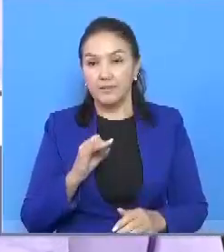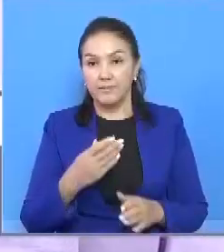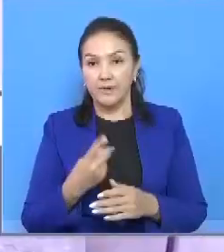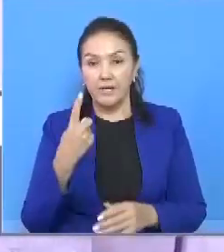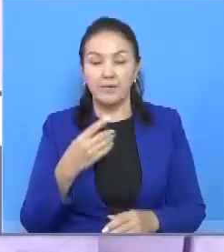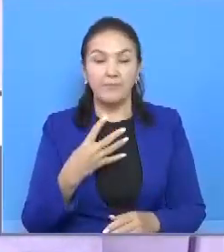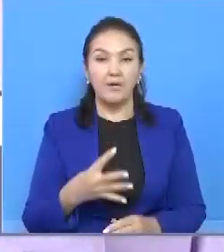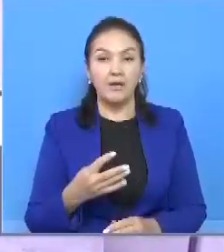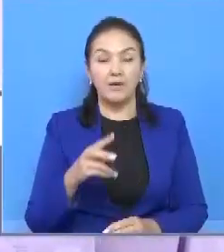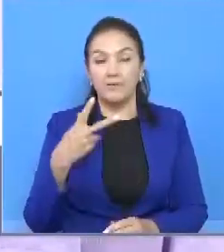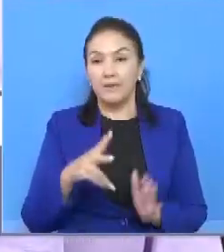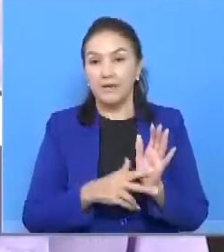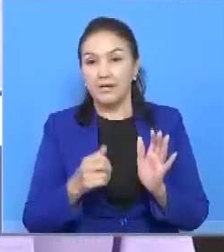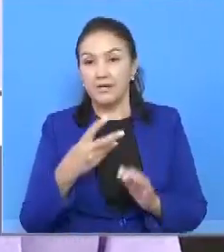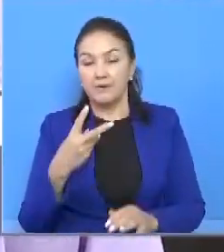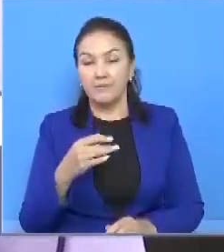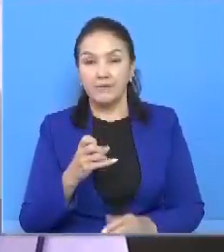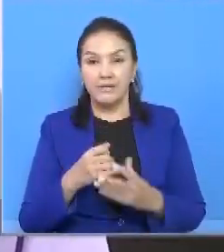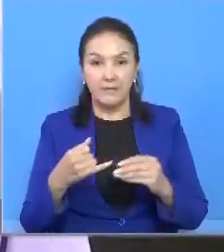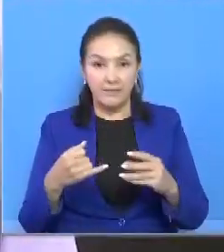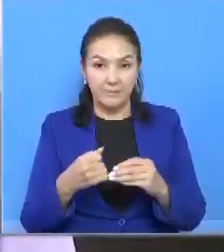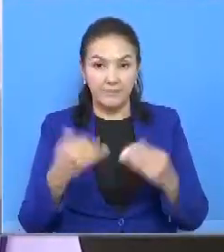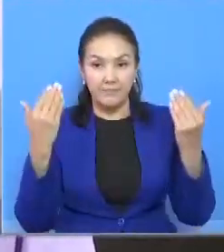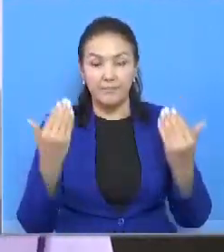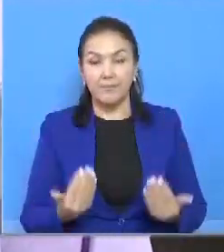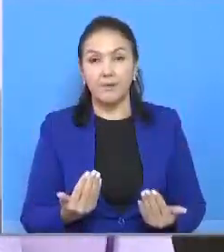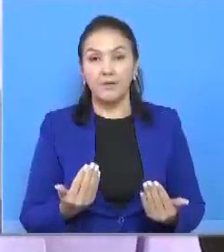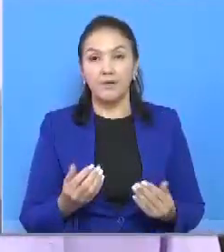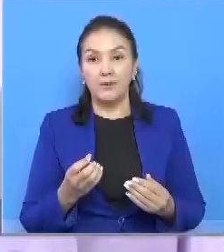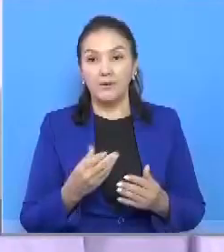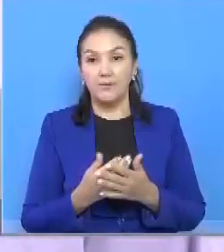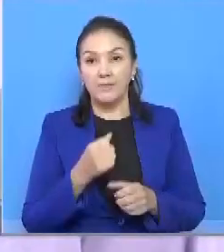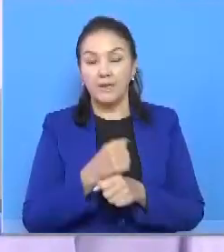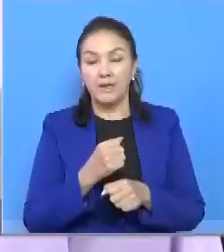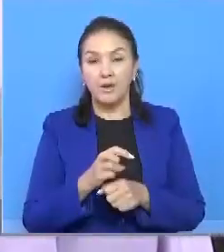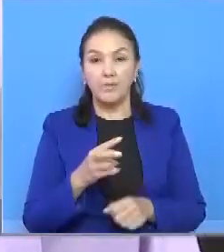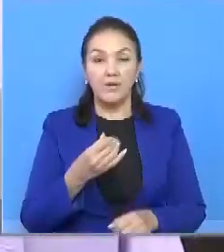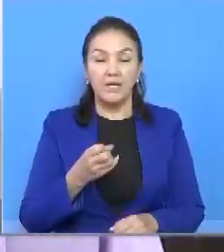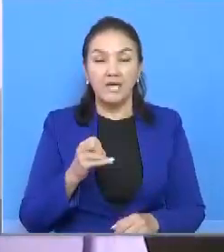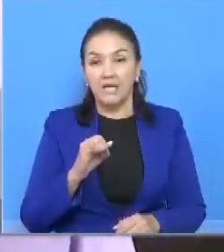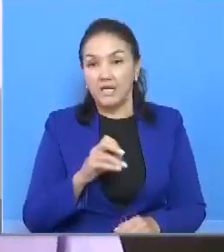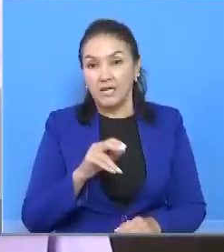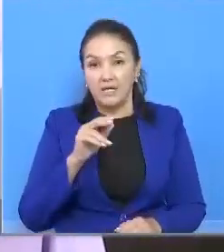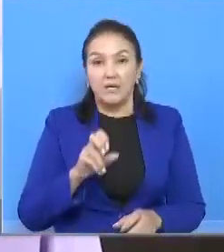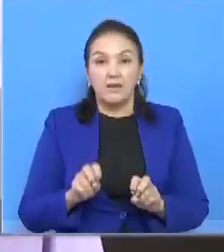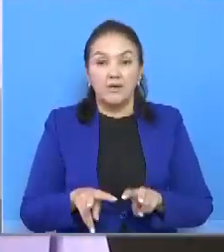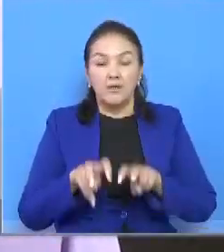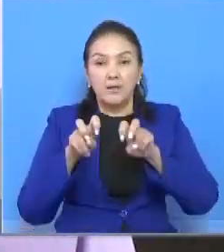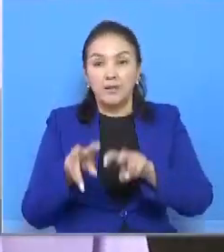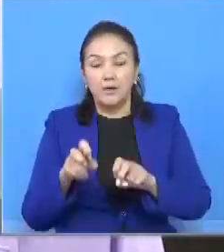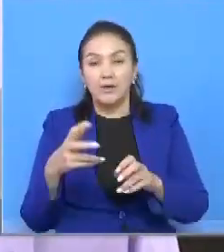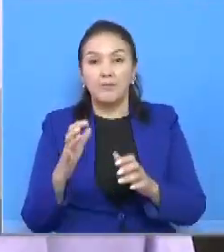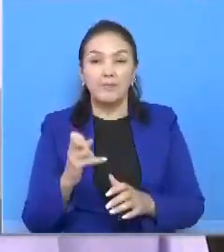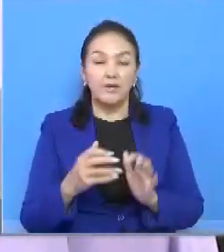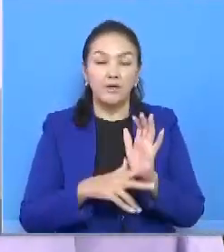Азия шегіртке 21870 гектар. Бүгінгі күнге өндеу жататын Италия шегірткені жататын